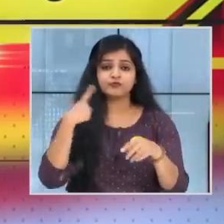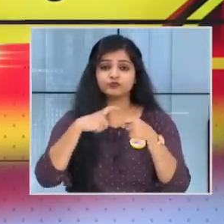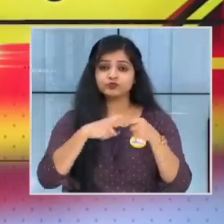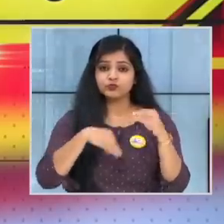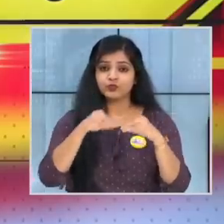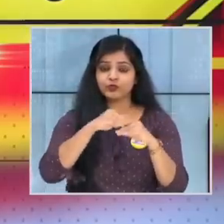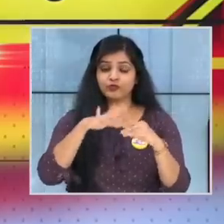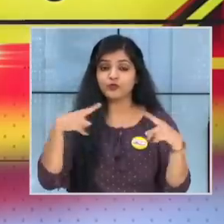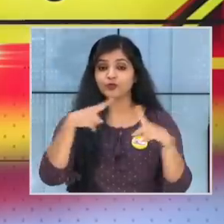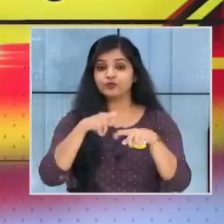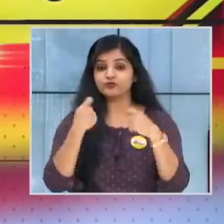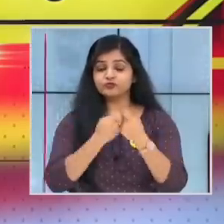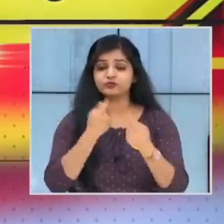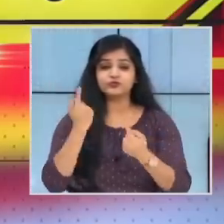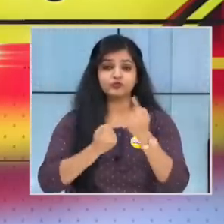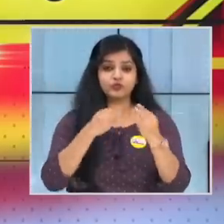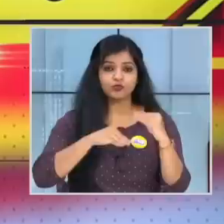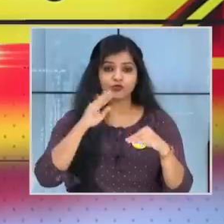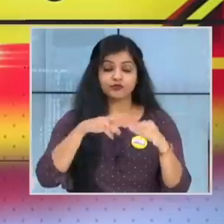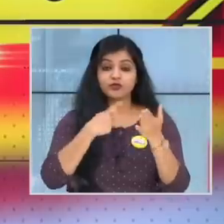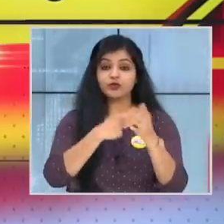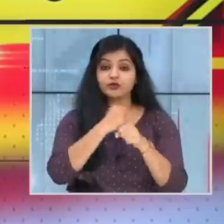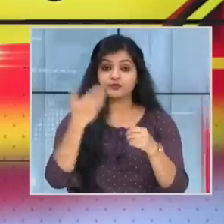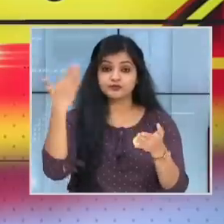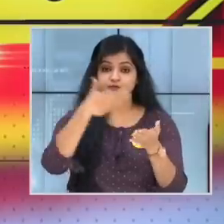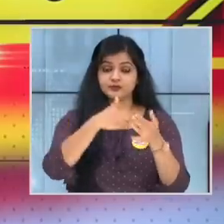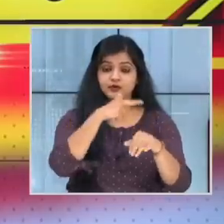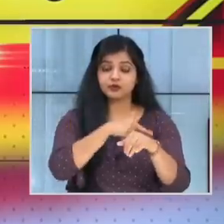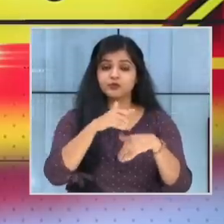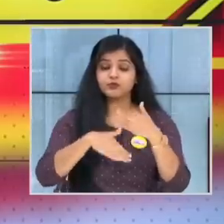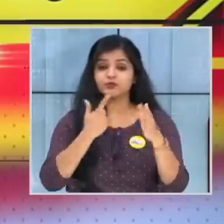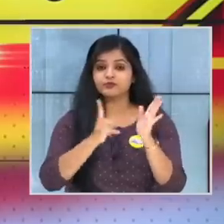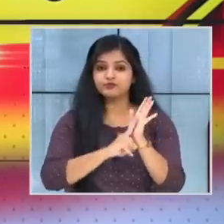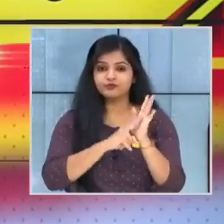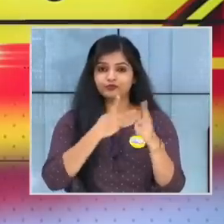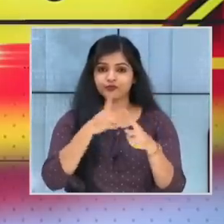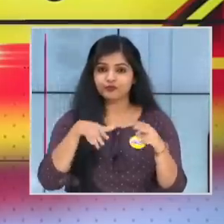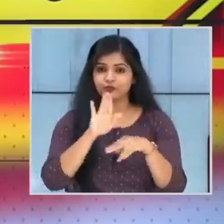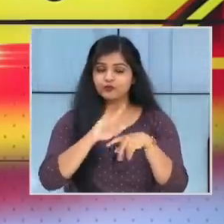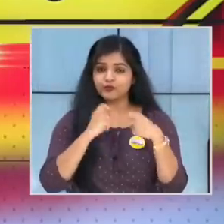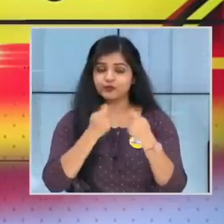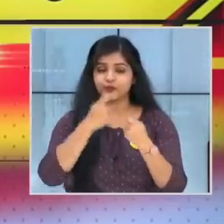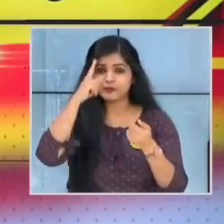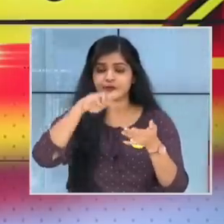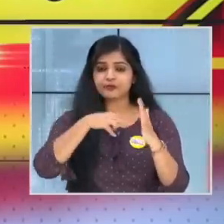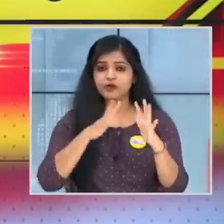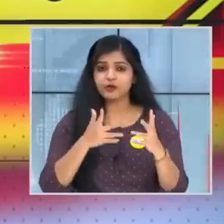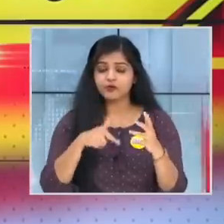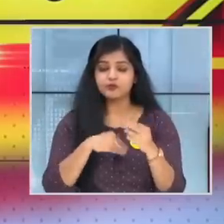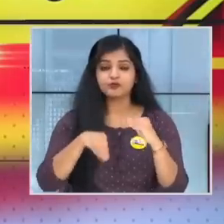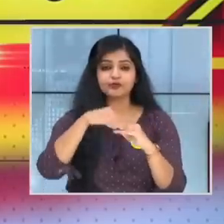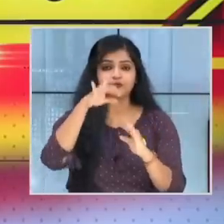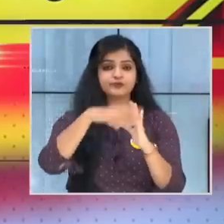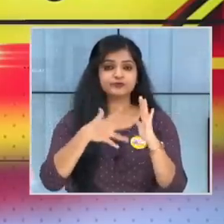എതിർകക്ഷികളും ഉന്നയിച്ചിരുന്ന ചോദ്യവും. എന്തായാലും രാഹുൽ എത്തുമ്പോൾ ഏത് തരത്തിലാകും ഇനിയുള്ള പ്രചാരണം മുന്നോട്ട് കൊണ്ടുപോകാൻ കോൺഗ്രസ് തയ്യാറെടുക്കുക?